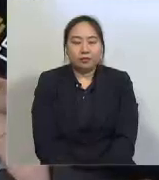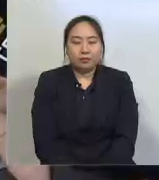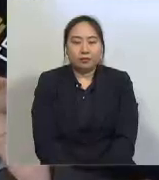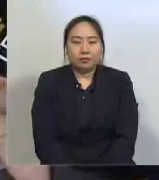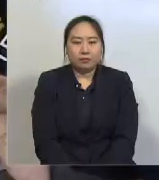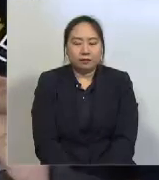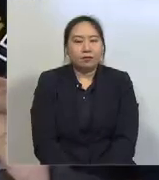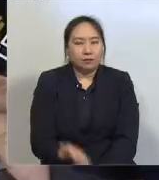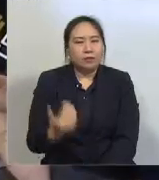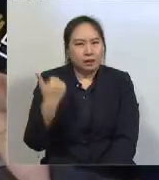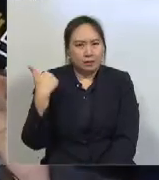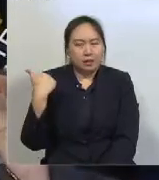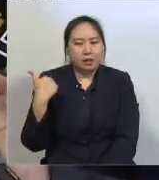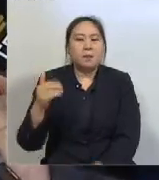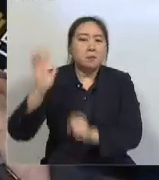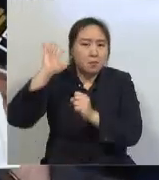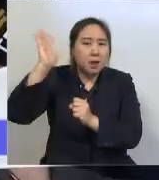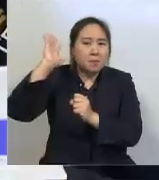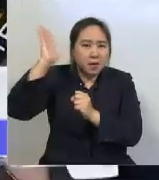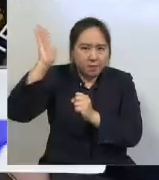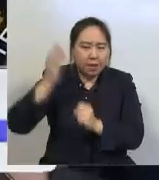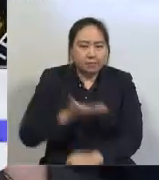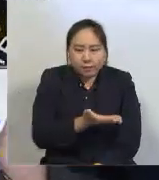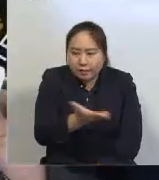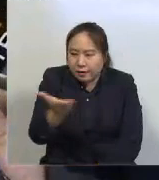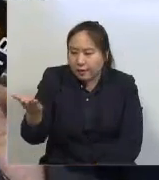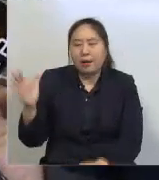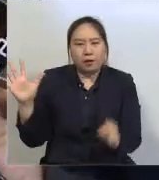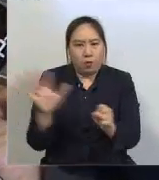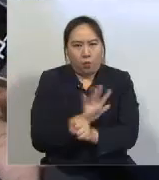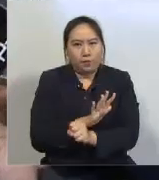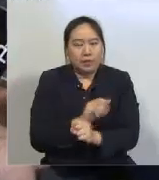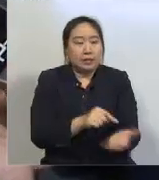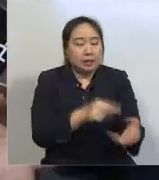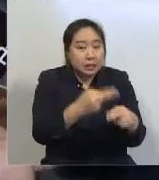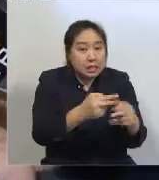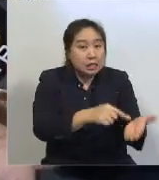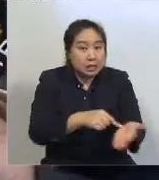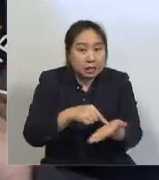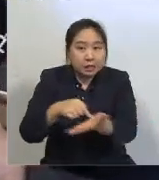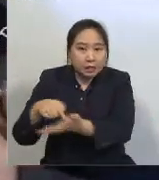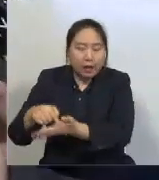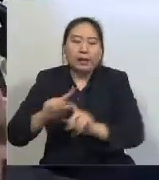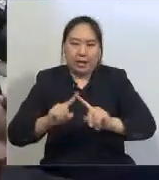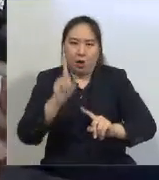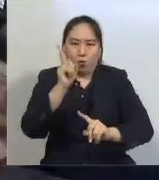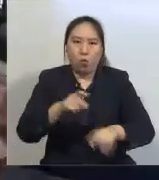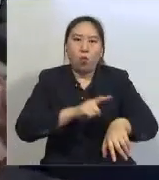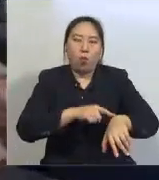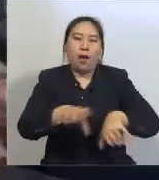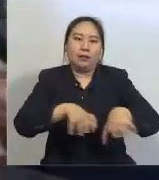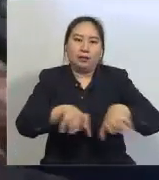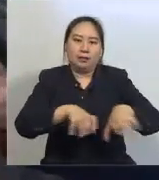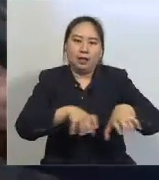ก็ส่วนใหญ่ก็อภิปรายเกือบได้อภิปรายเกือบทุกคนนะครับเราเสนอมาเพียงแต่ว่าให้เขาบริหารเวลาหน่อยผมก็